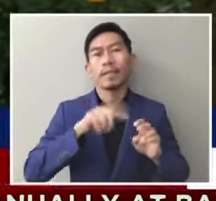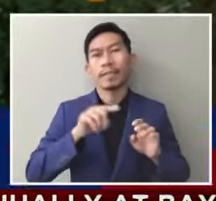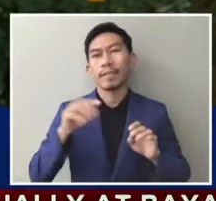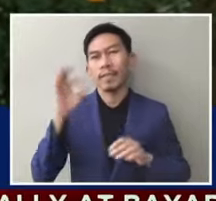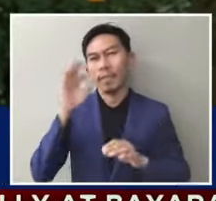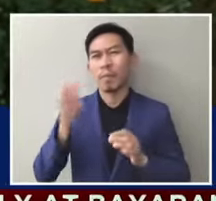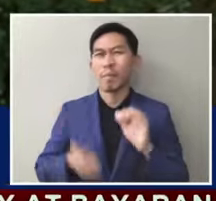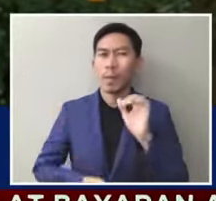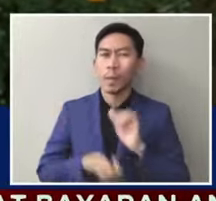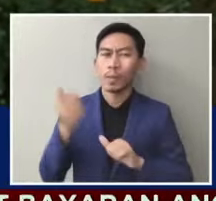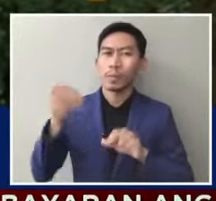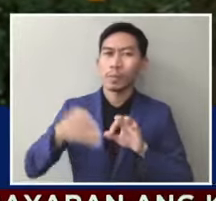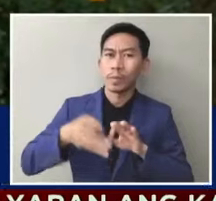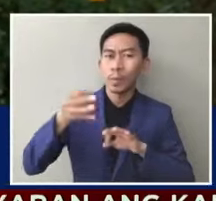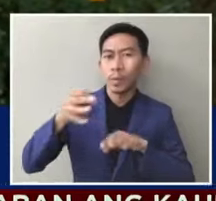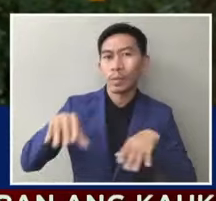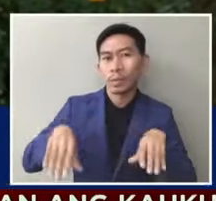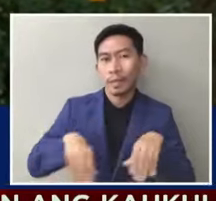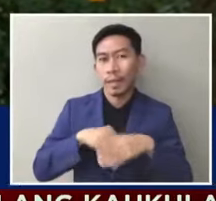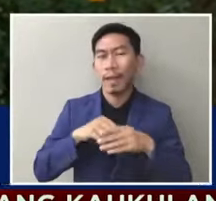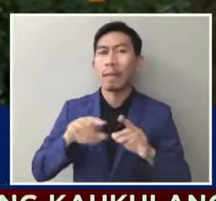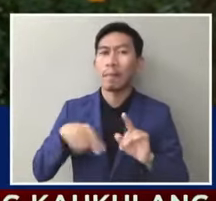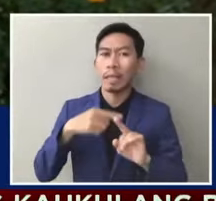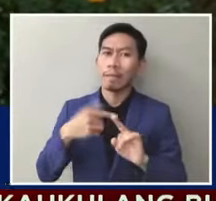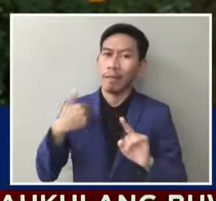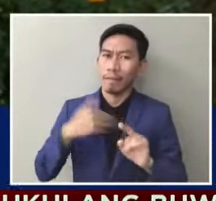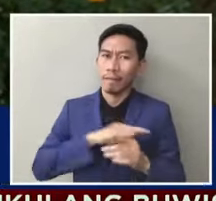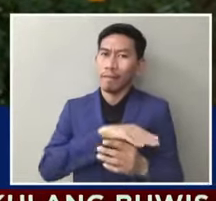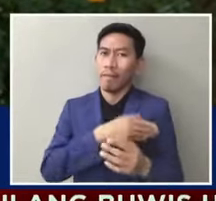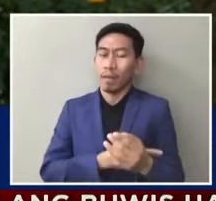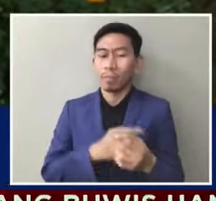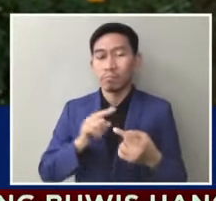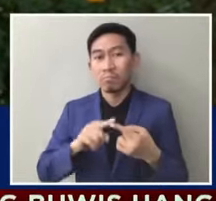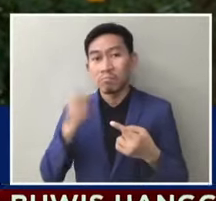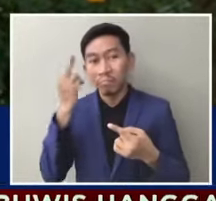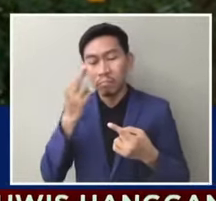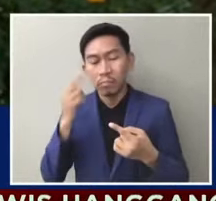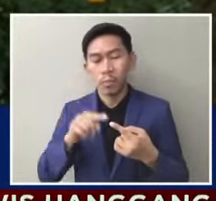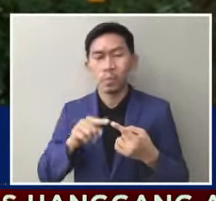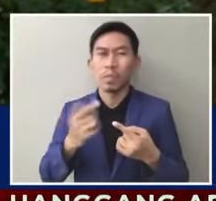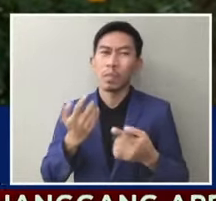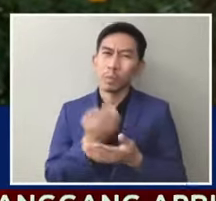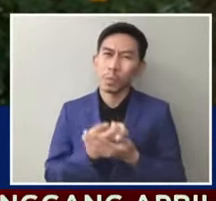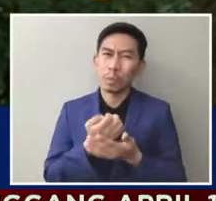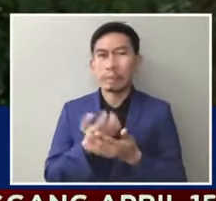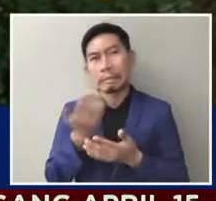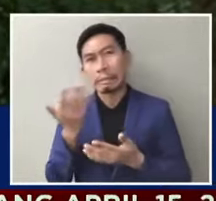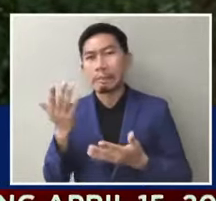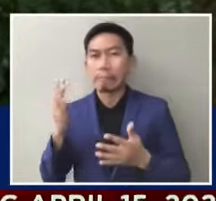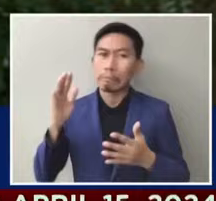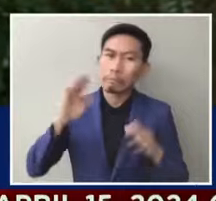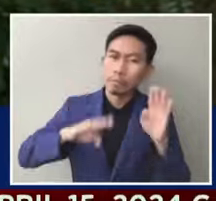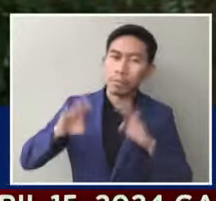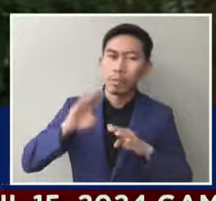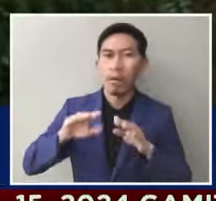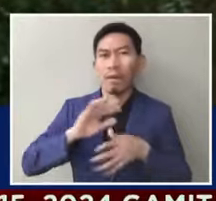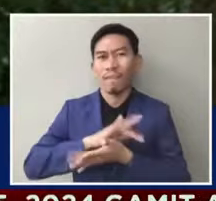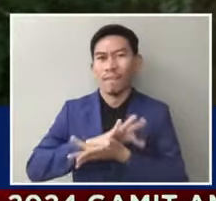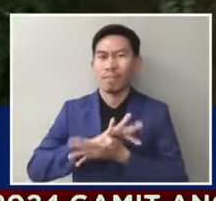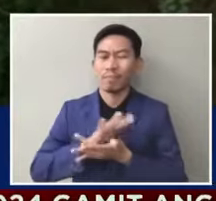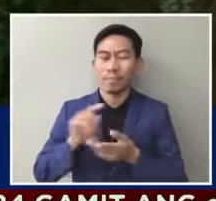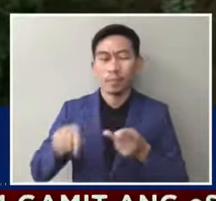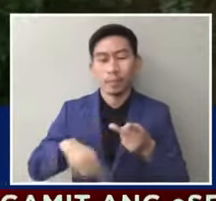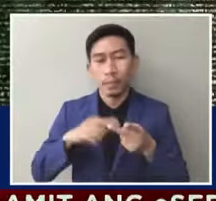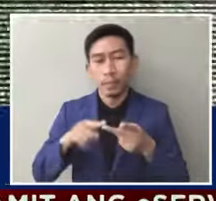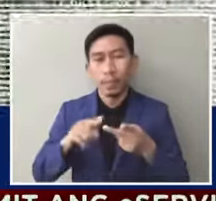at pagkakaroon ng anak. Una, dahil sa economic uncertainties na dulot ng COVID-19 pandemic at dahil na rin sa mahal